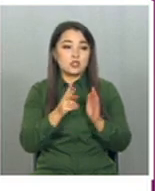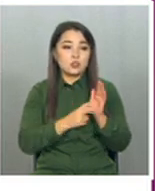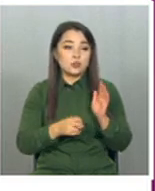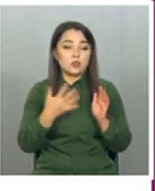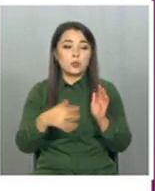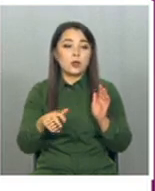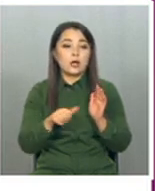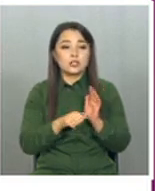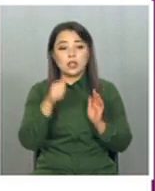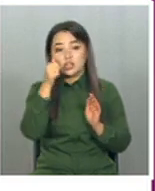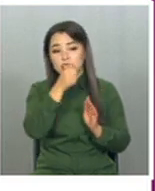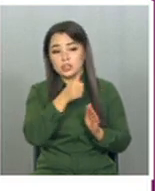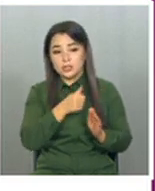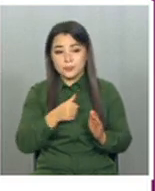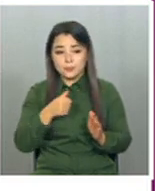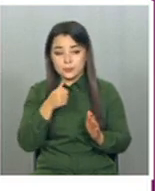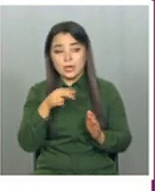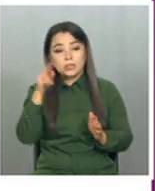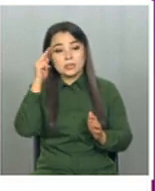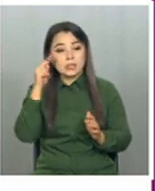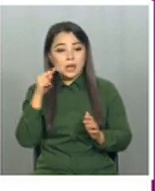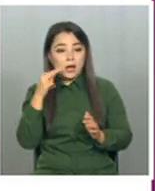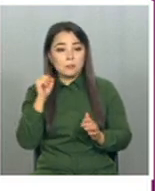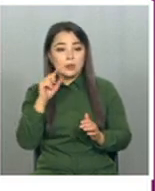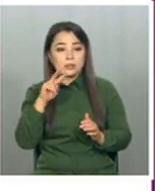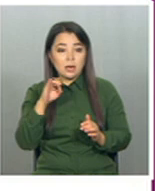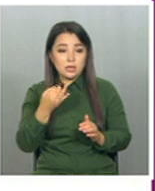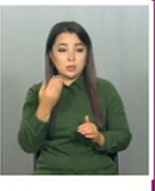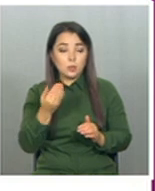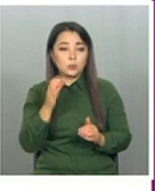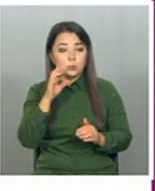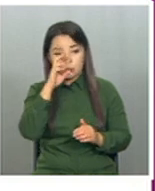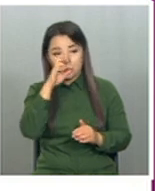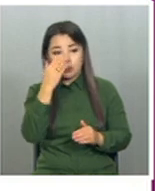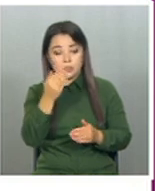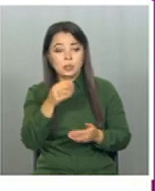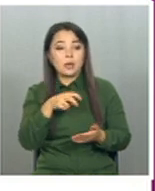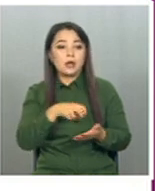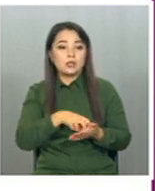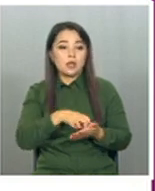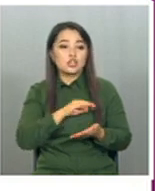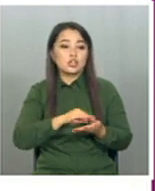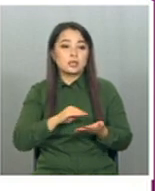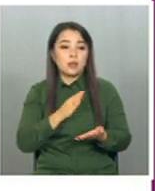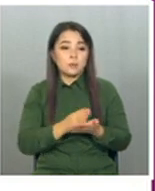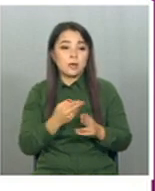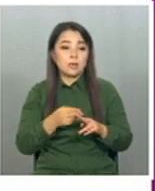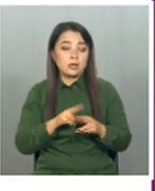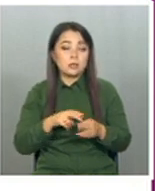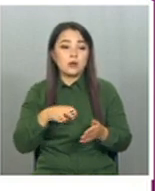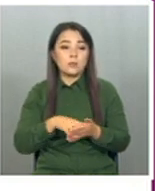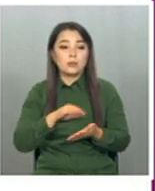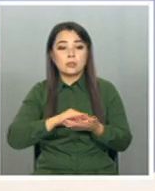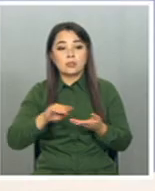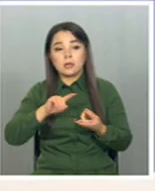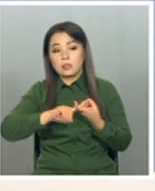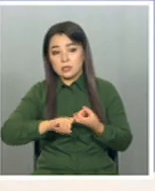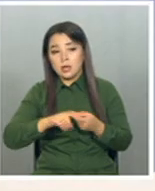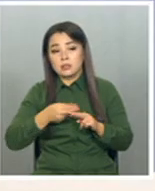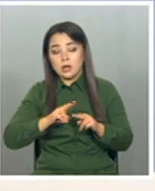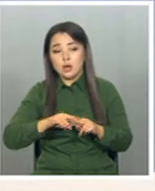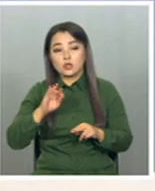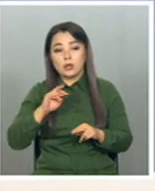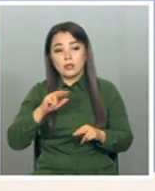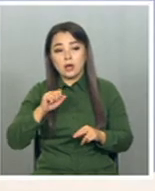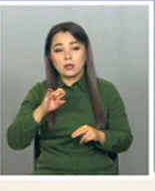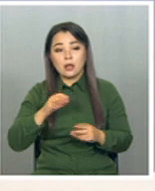1756 жылы Қытай Абылай Султанға хат жазды. Бұл хаты бойынша Жоңғариядан